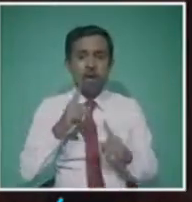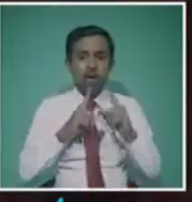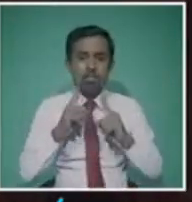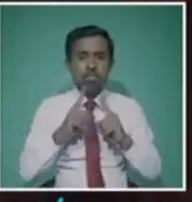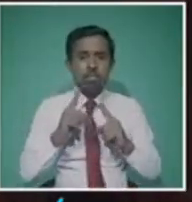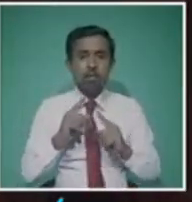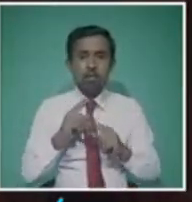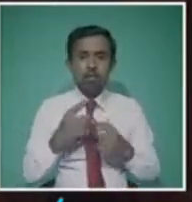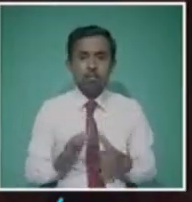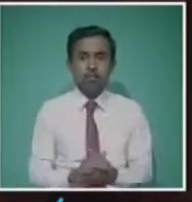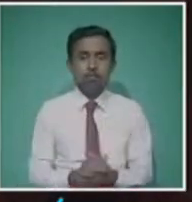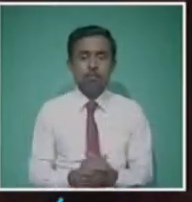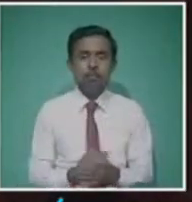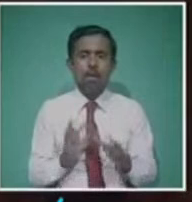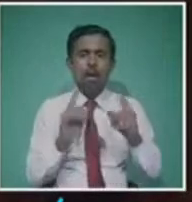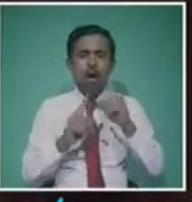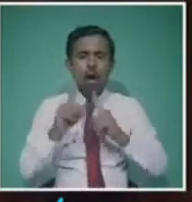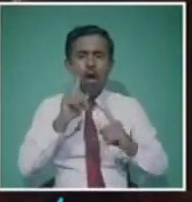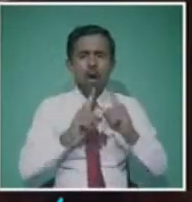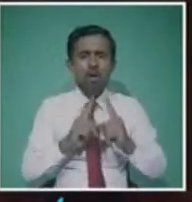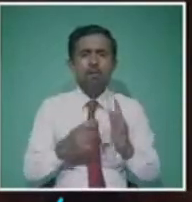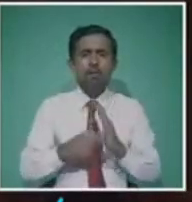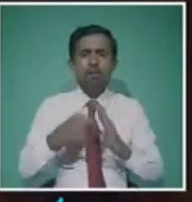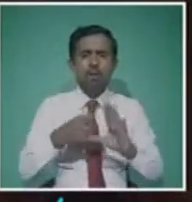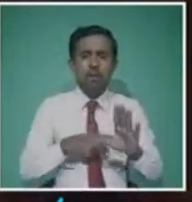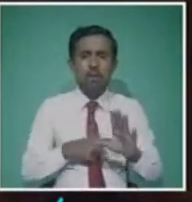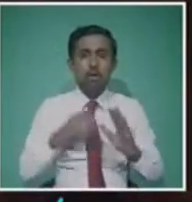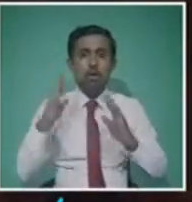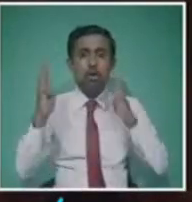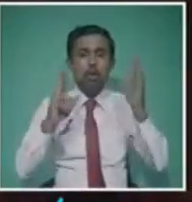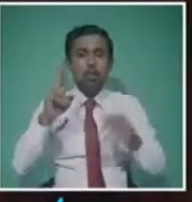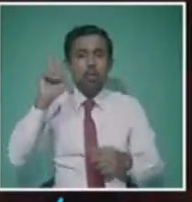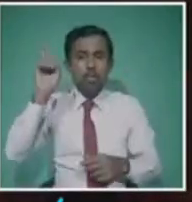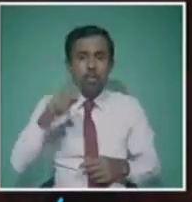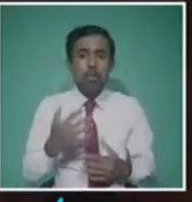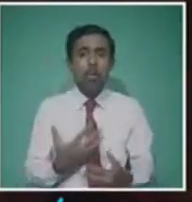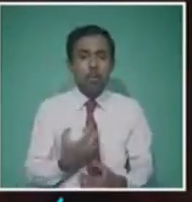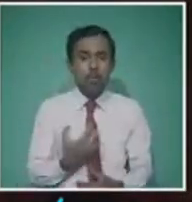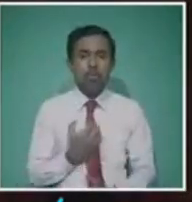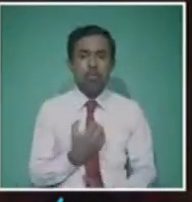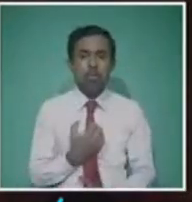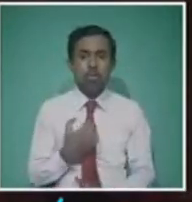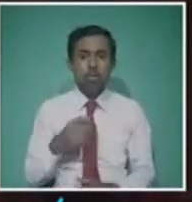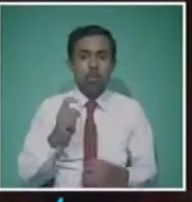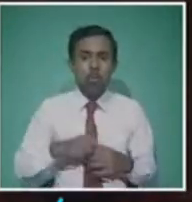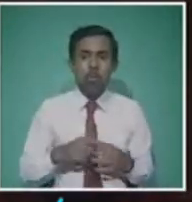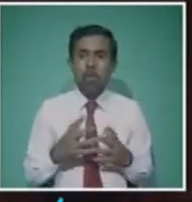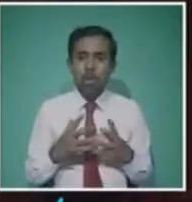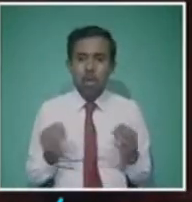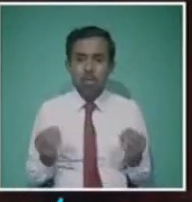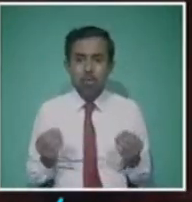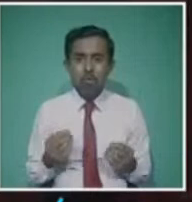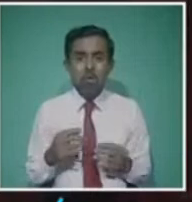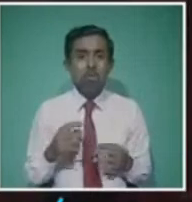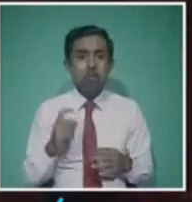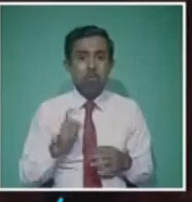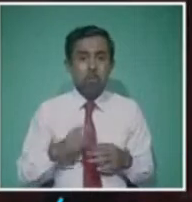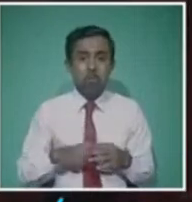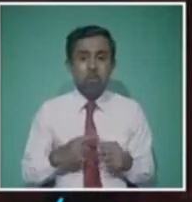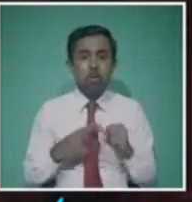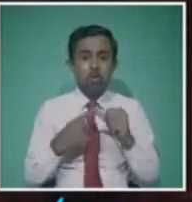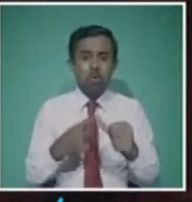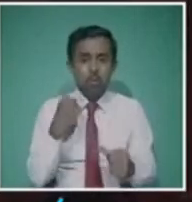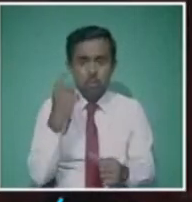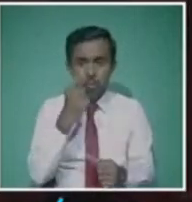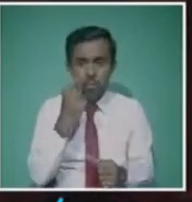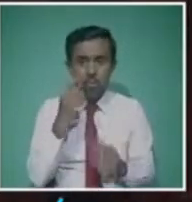කරා මේ කතාවල එතුමා උත්සාහ කරේ මේ ජාත්‍යන්තර දිනා ගන්න තියෙන ඕනෑකම මේ ප්‍රශ්නේ ගොඩ ගන්න නම් ප්‍රශ්න වෙනස් මේ ප්‍රශ්නට විසඳුම් ගේන